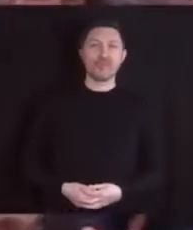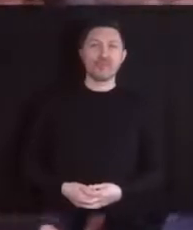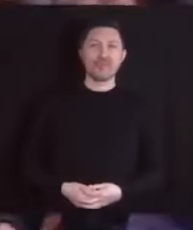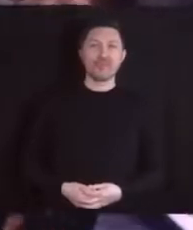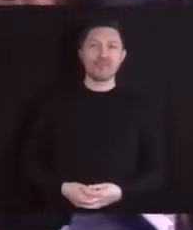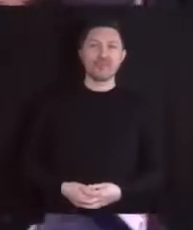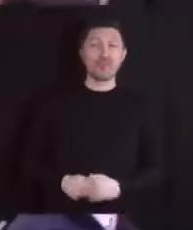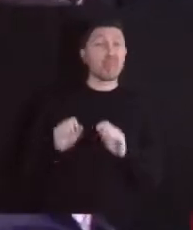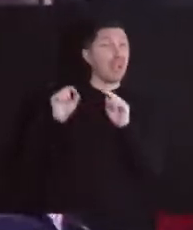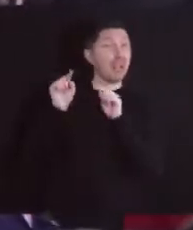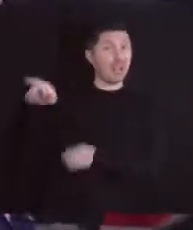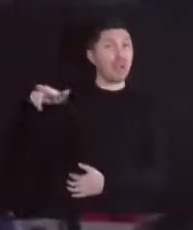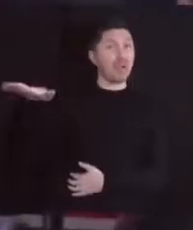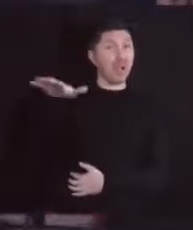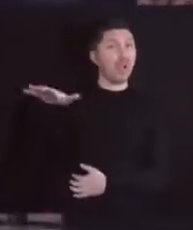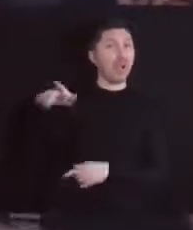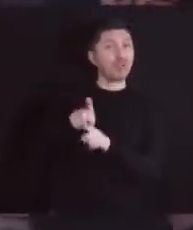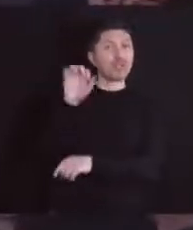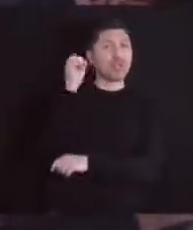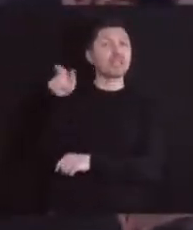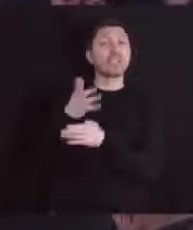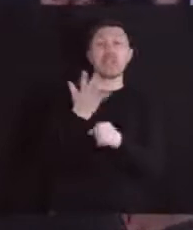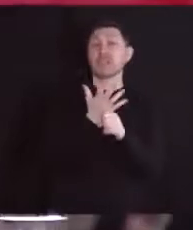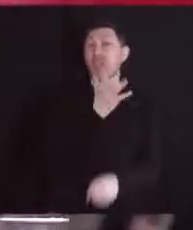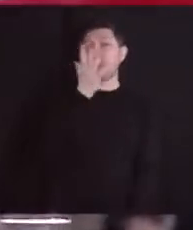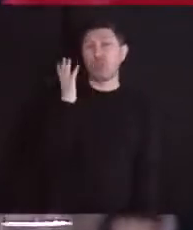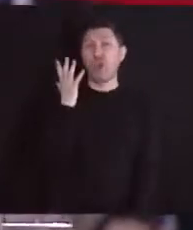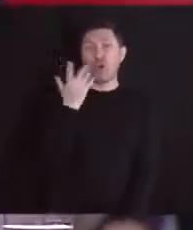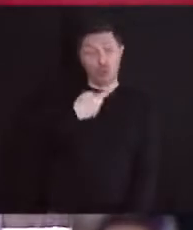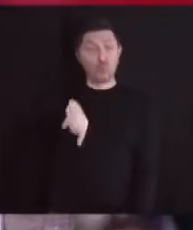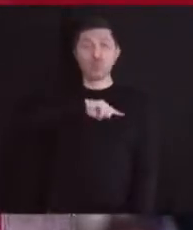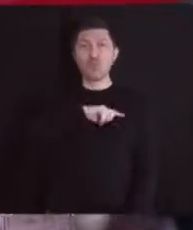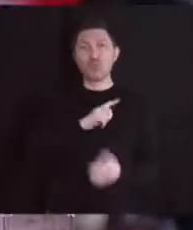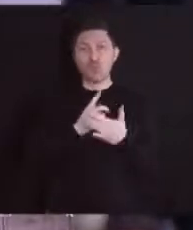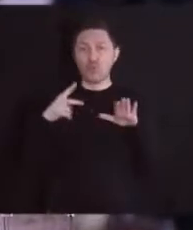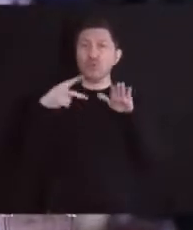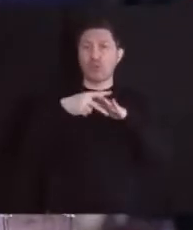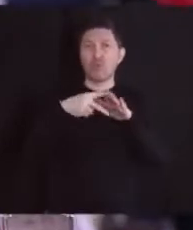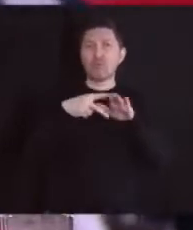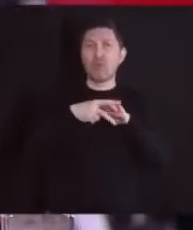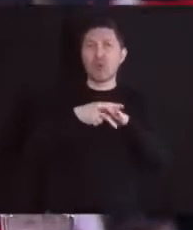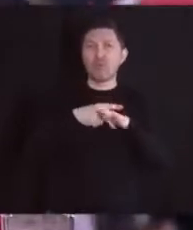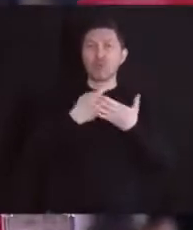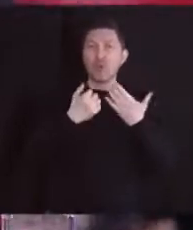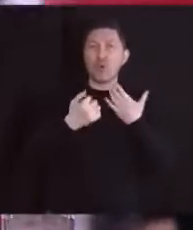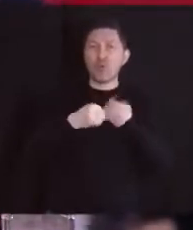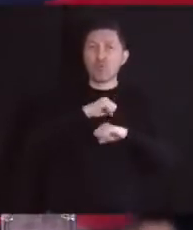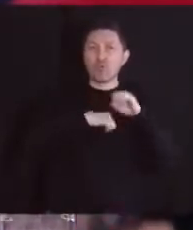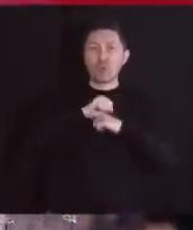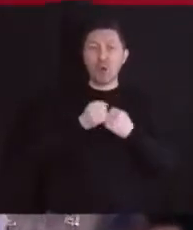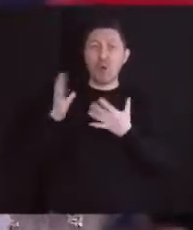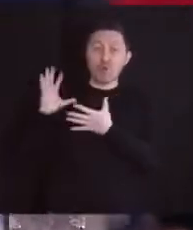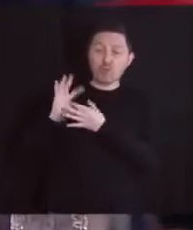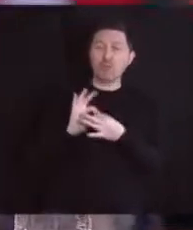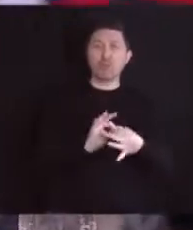Et c'est là-bas qu'il y a 5 ans, nous avons entrepris ce que nous